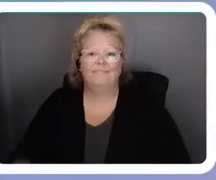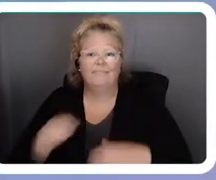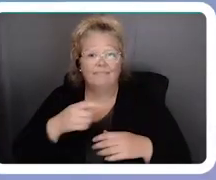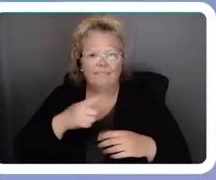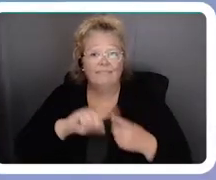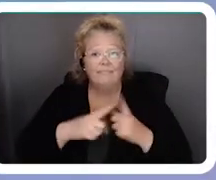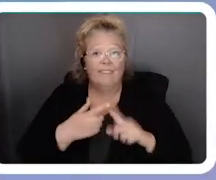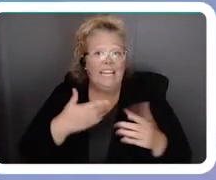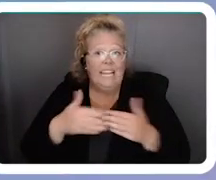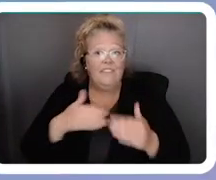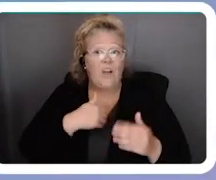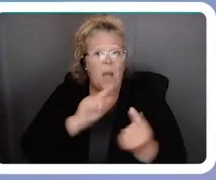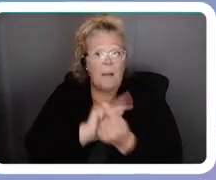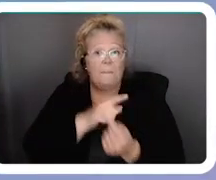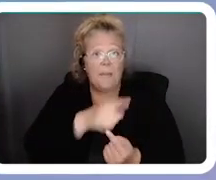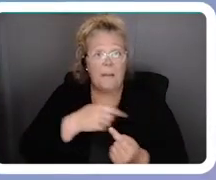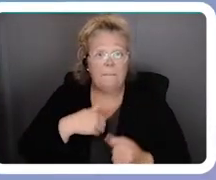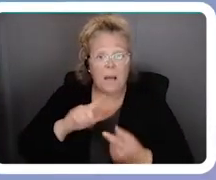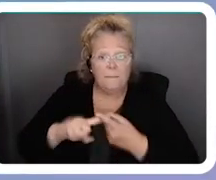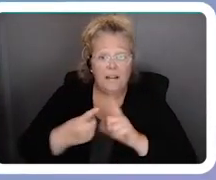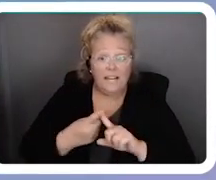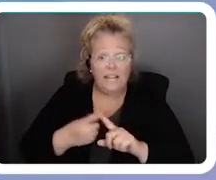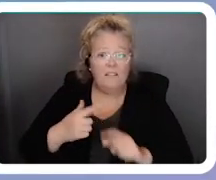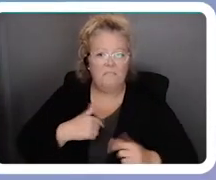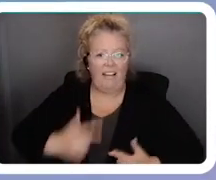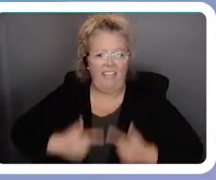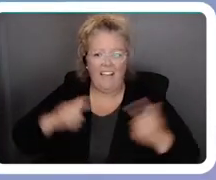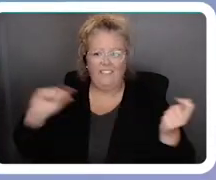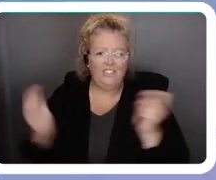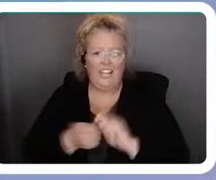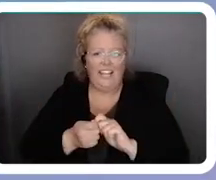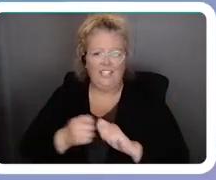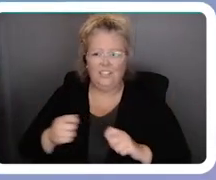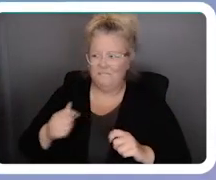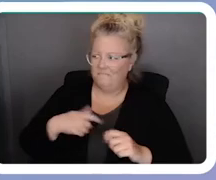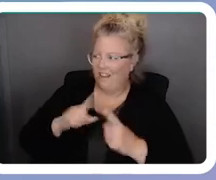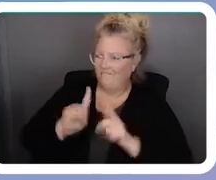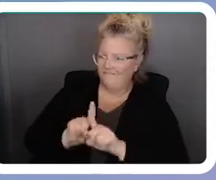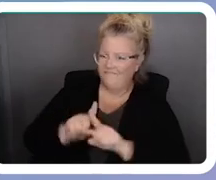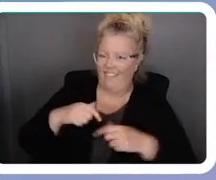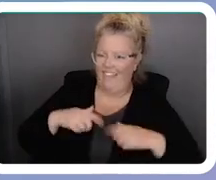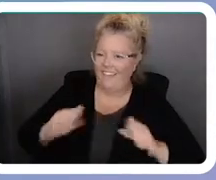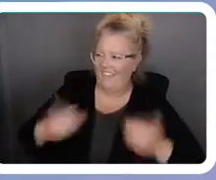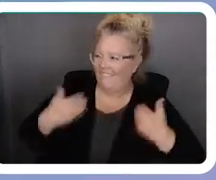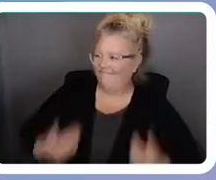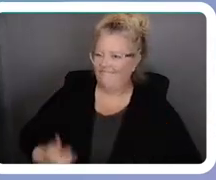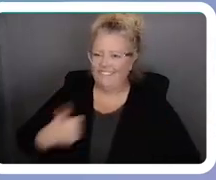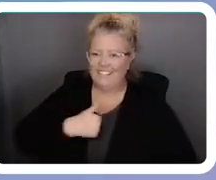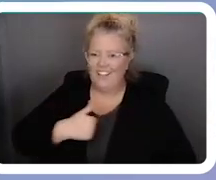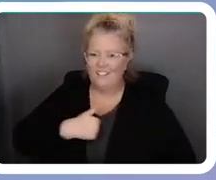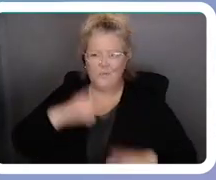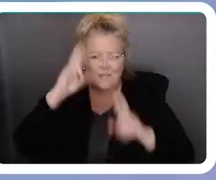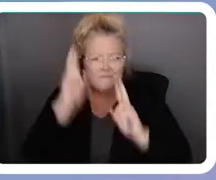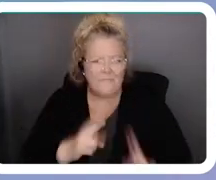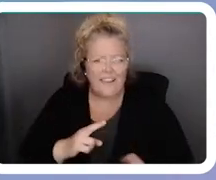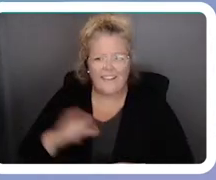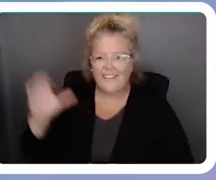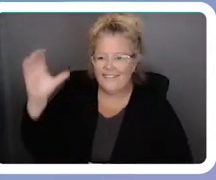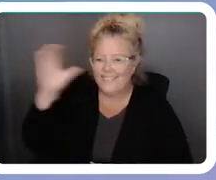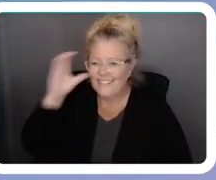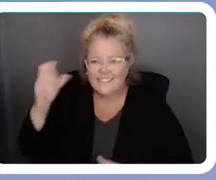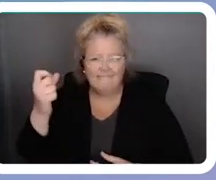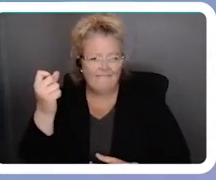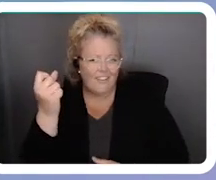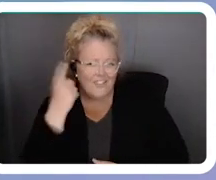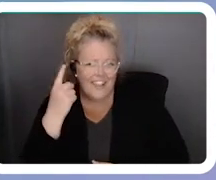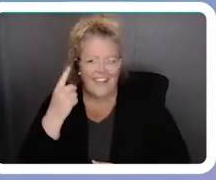Αγαπώ την οικογένειά μου, είναι πάντα δίπλα μου, ακόμα και στις πιο δύσκολες στιγμές μου. Η ζωή μου όμως άλλαξε όταν γνώρισα το φιλαράκι μου. Με